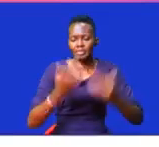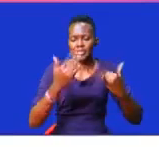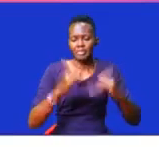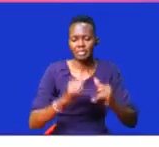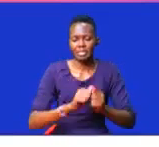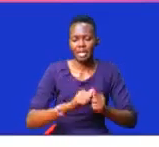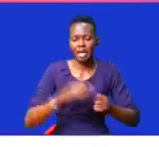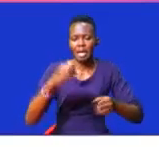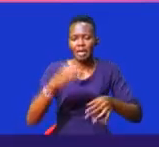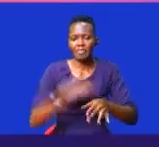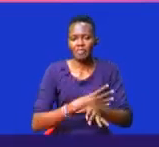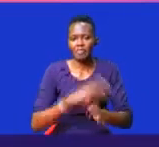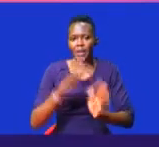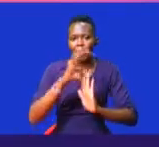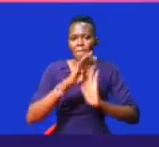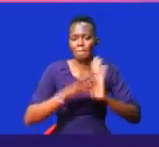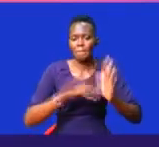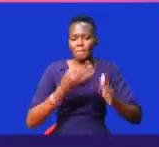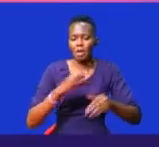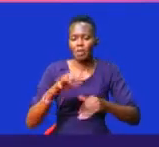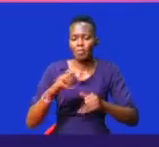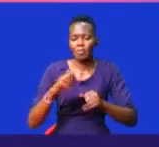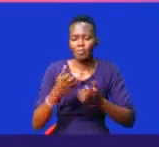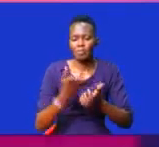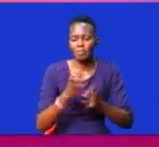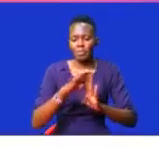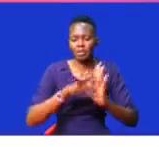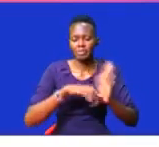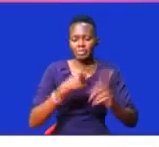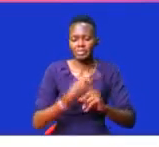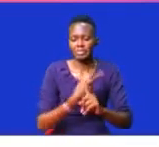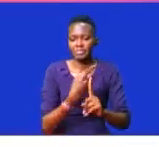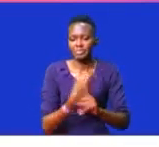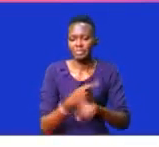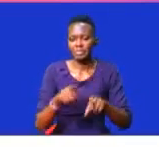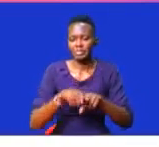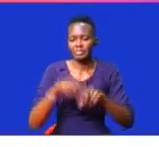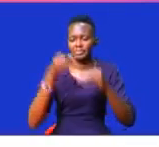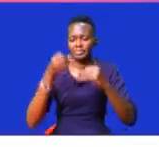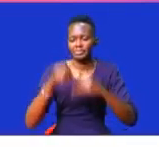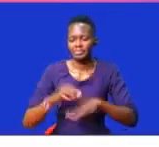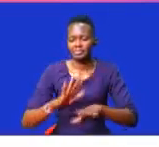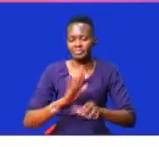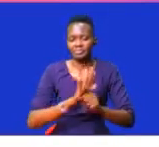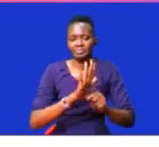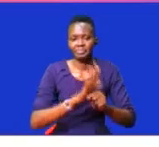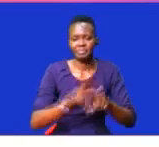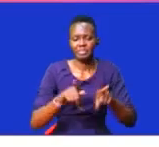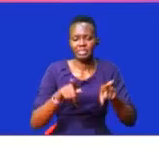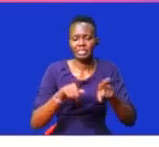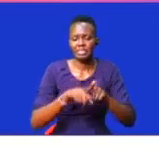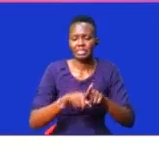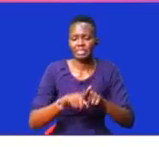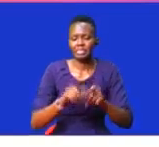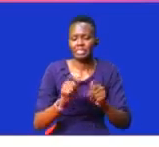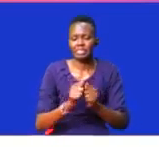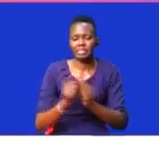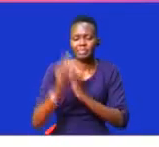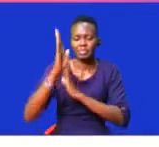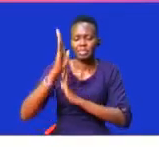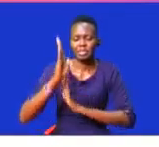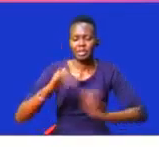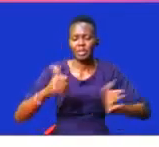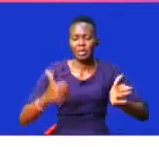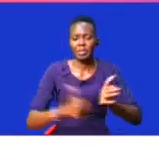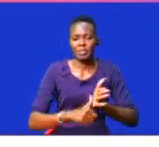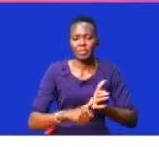chumalich mokalo chendo maga mo chendo mpogoro pichiru nendo kendo kelo lala mararia kachiel kuda njao ruwa kumararita kwe makoro chono